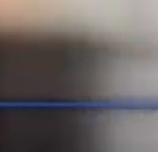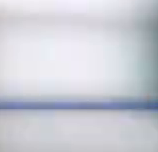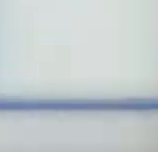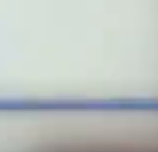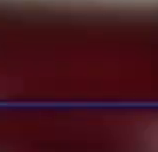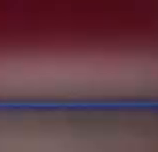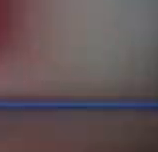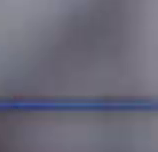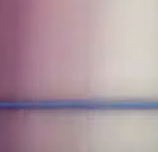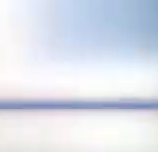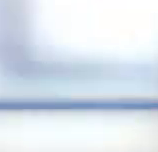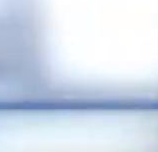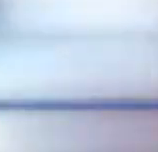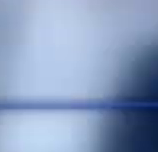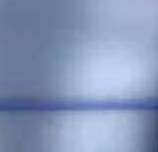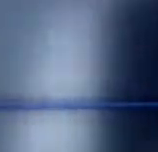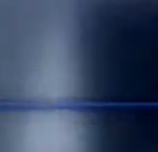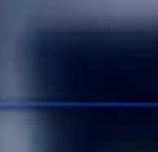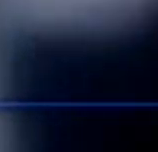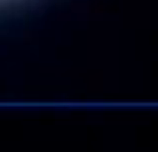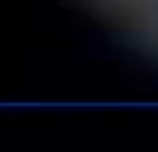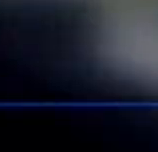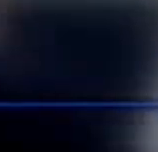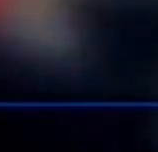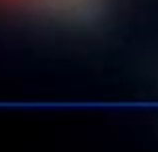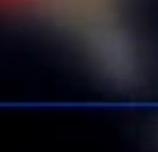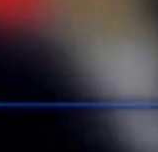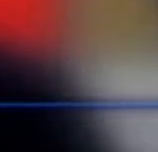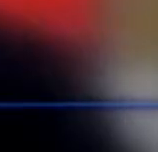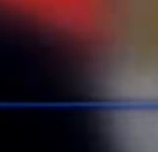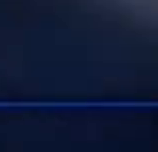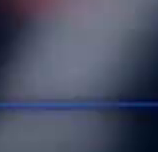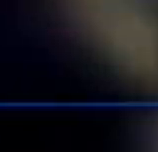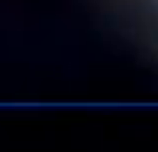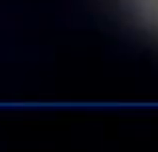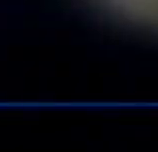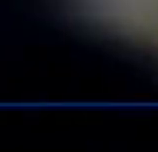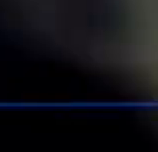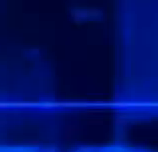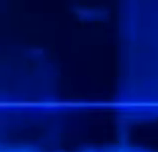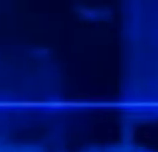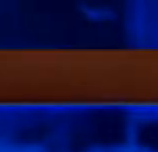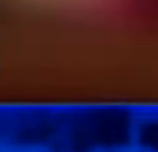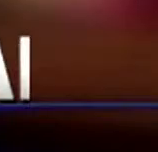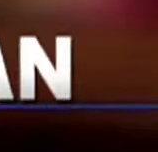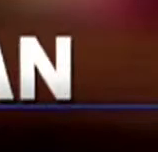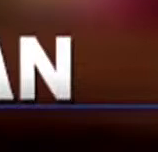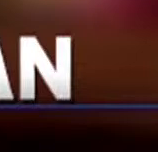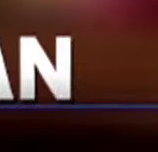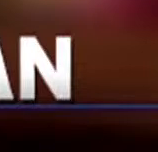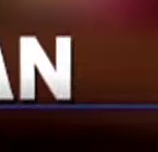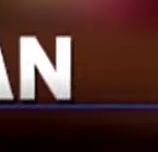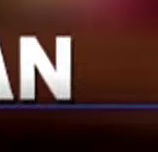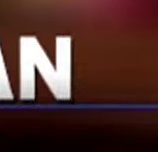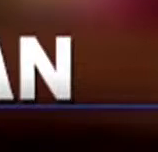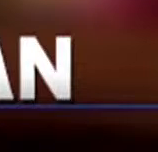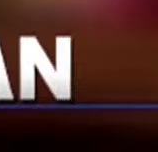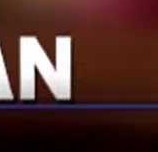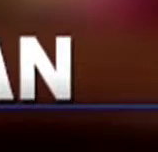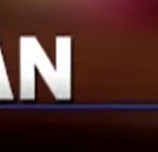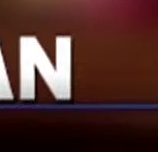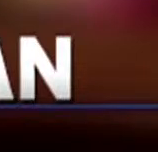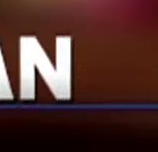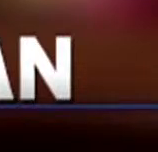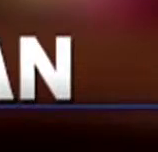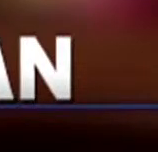mall sa Negros Occidental nagkagulo dahil sa mga magnanakaw na dumandao sa kisame. Sa Negros Occidental